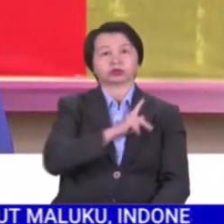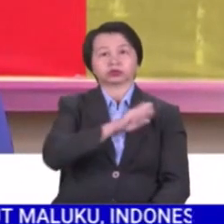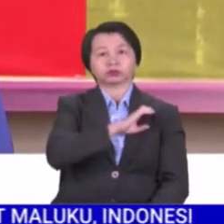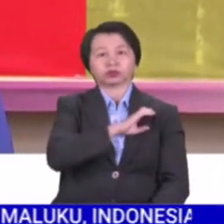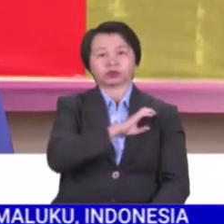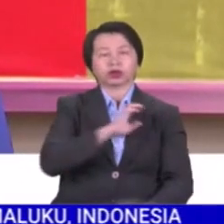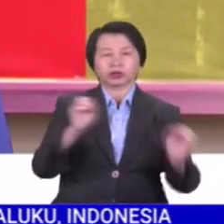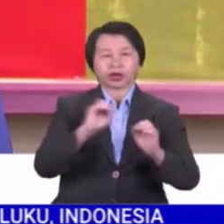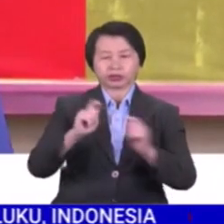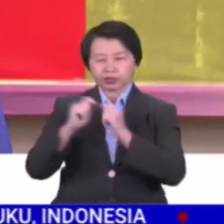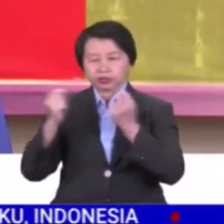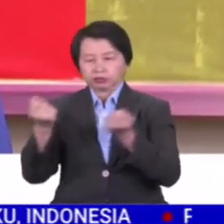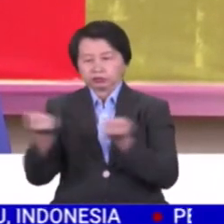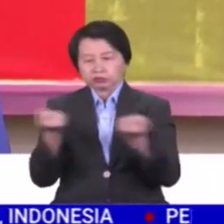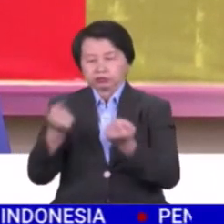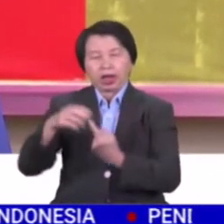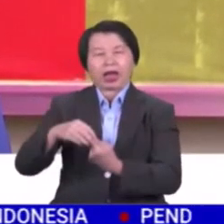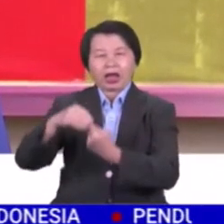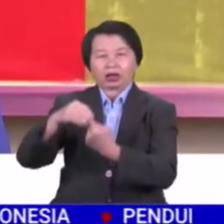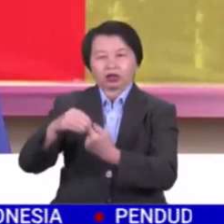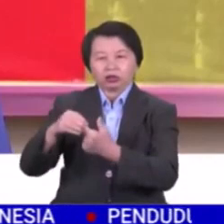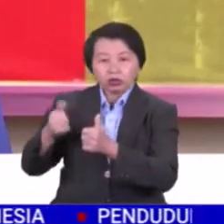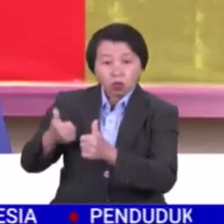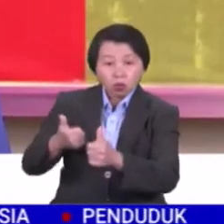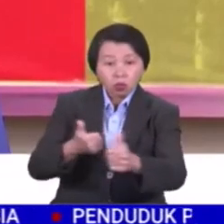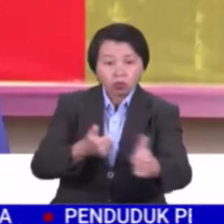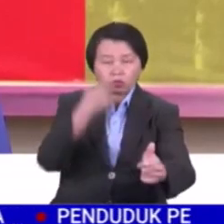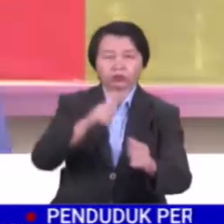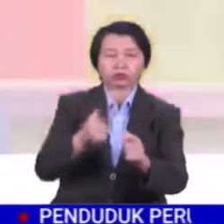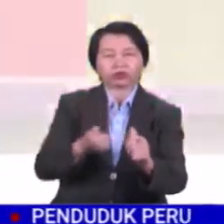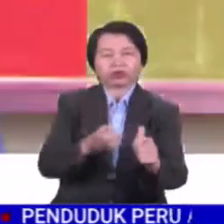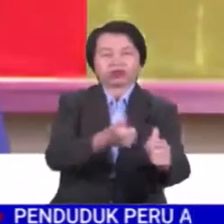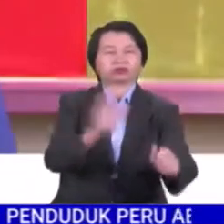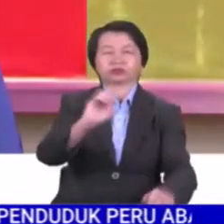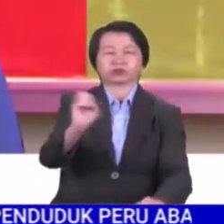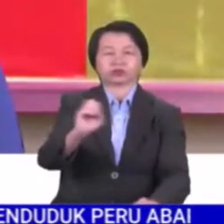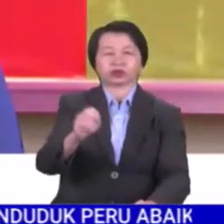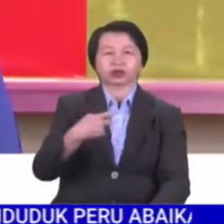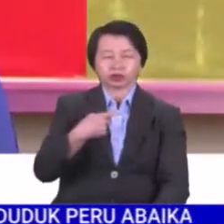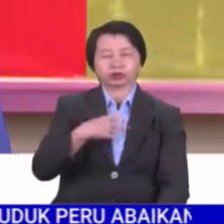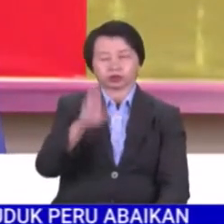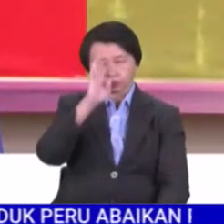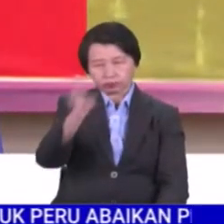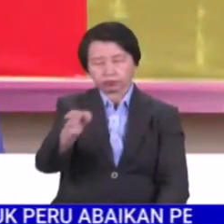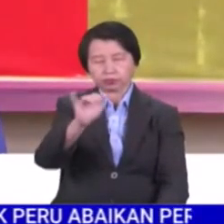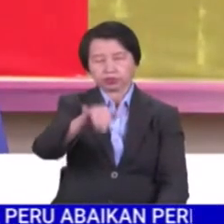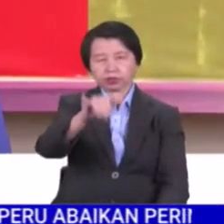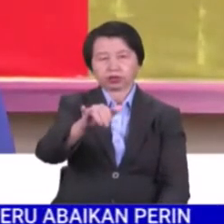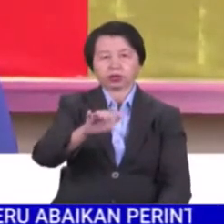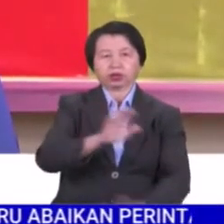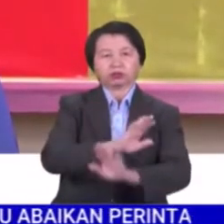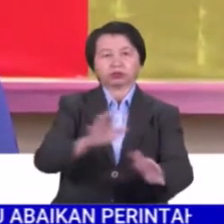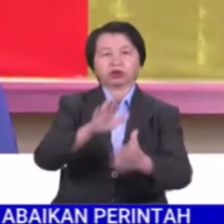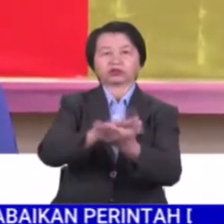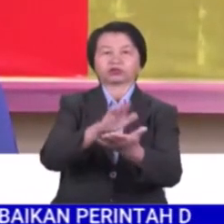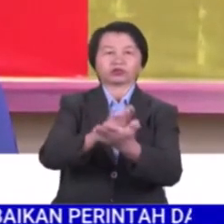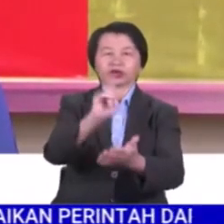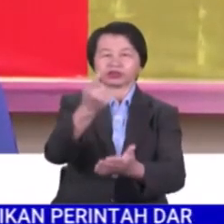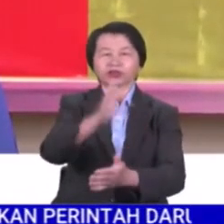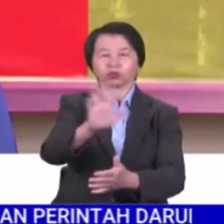Tak ada tim khas yang hanya peruntukan untuk escort ni, tak ada. Kita mengambil perhatianlah. Mana bukan saja